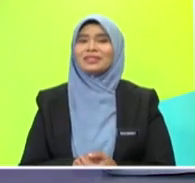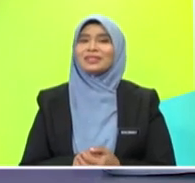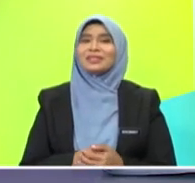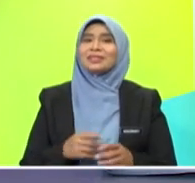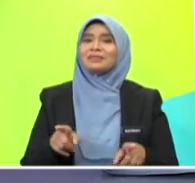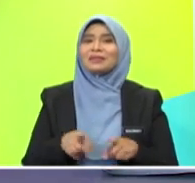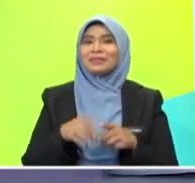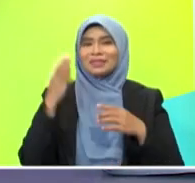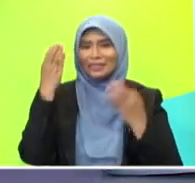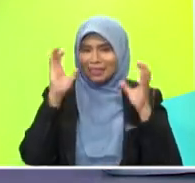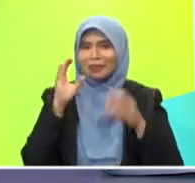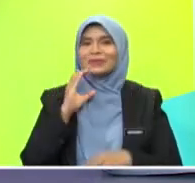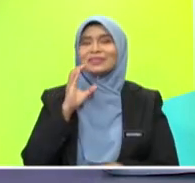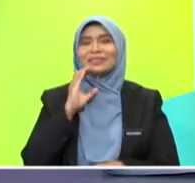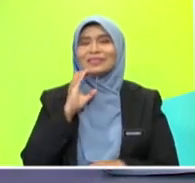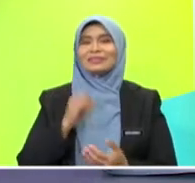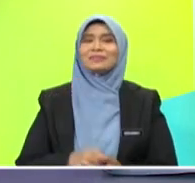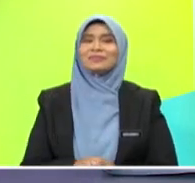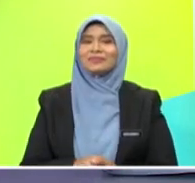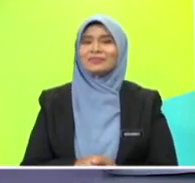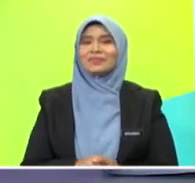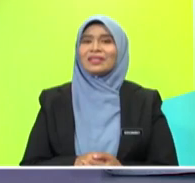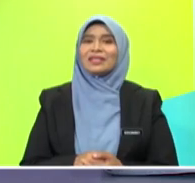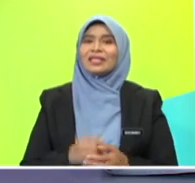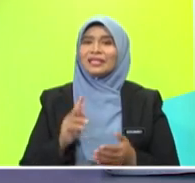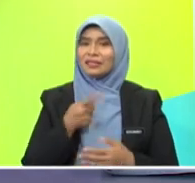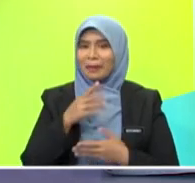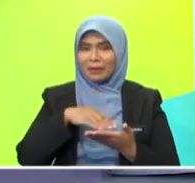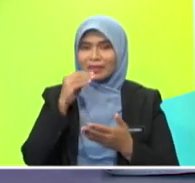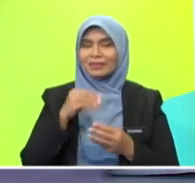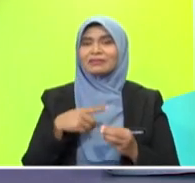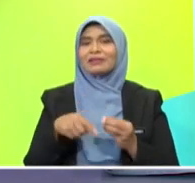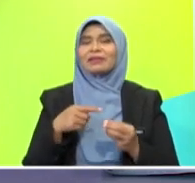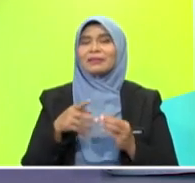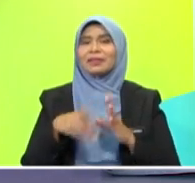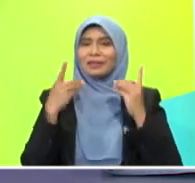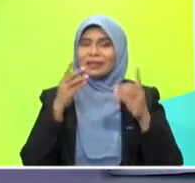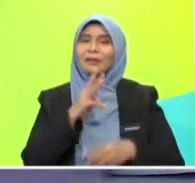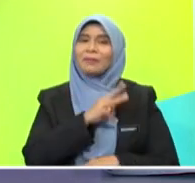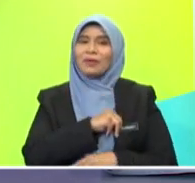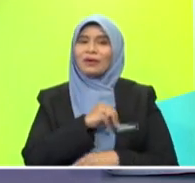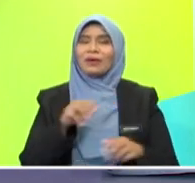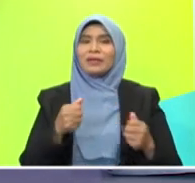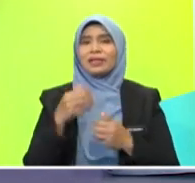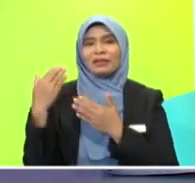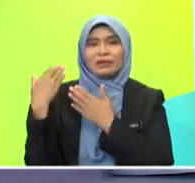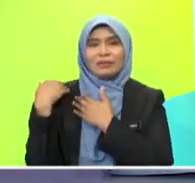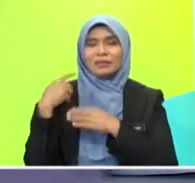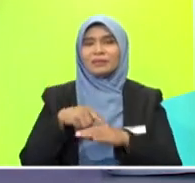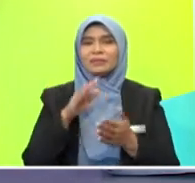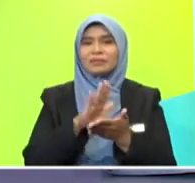dan kita hari ini belajar tentang pendidikan moral tahun 3 amalan tanggung jawab di